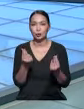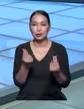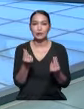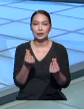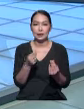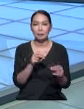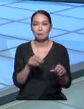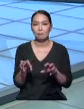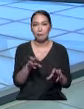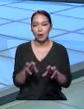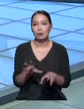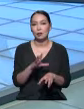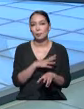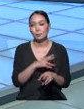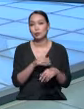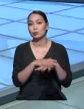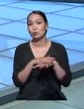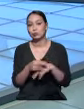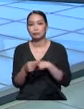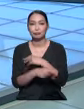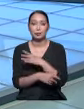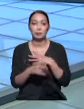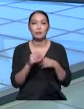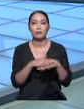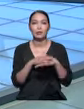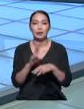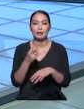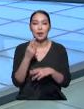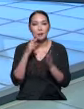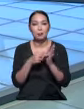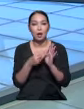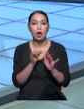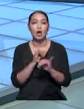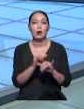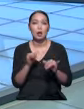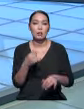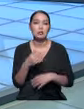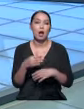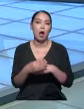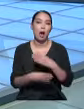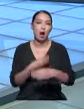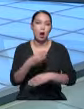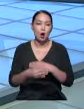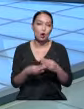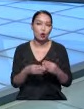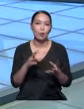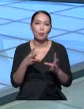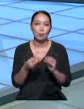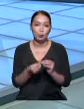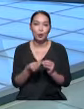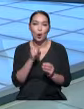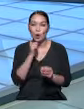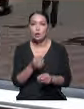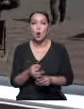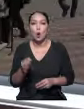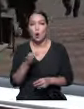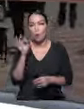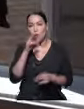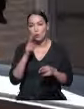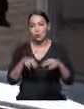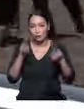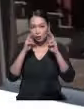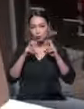Махинации проворачивали субсидиями, выделенными на нацпроект развития агропромышленного комплекса в Кустанайской области. О завершении расследования